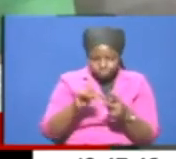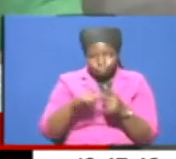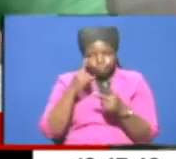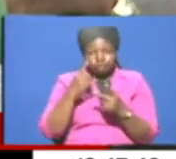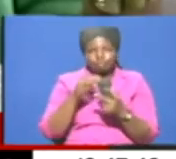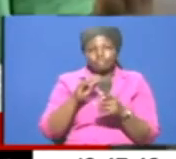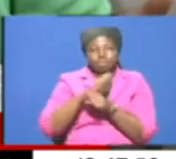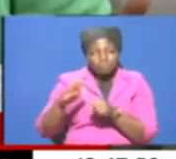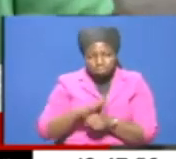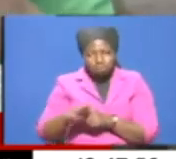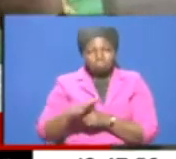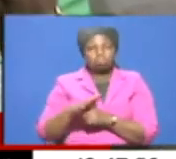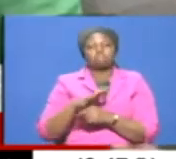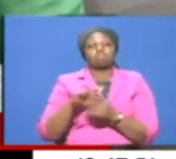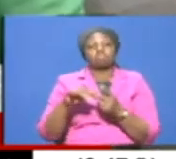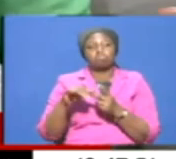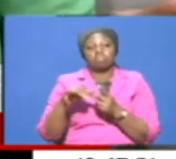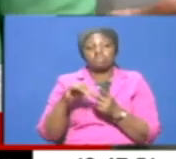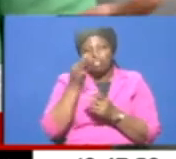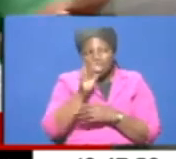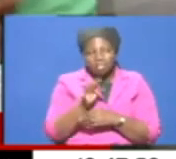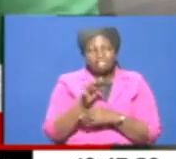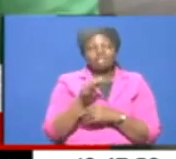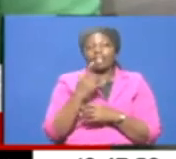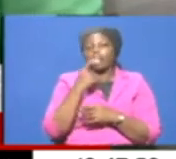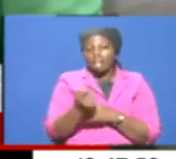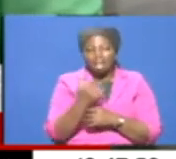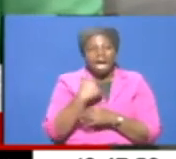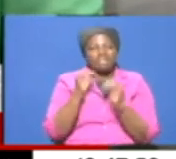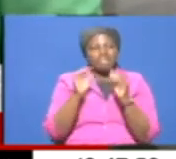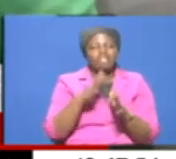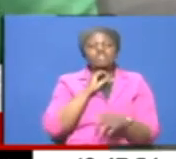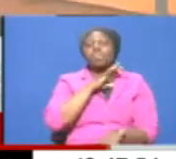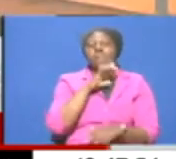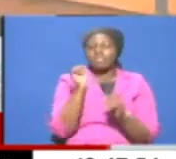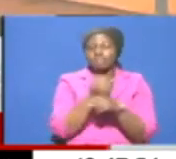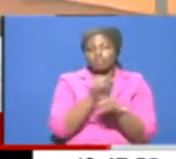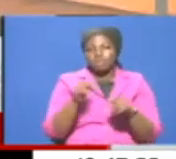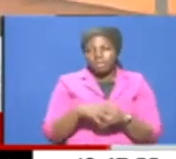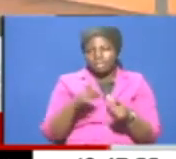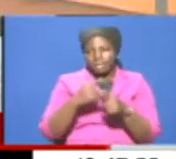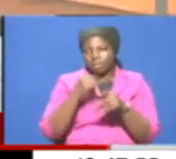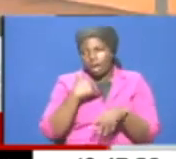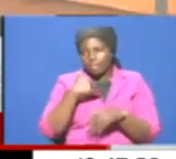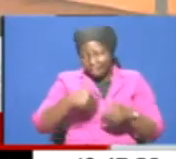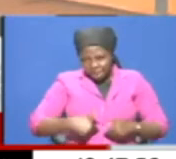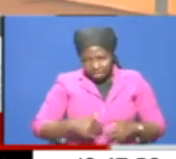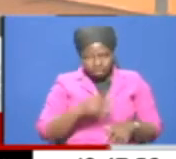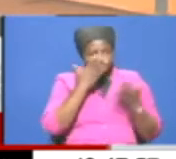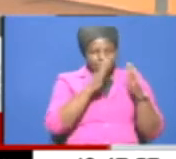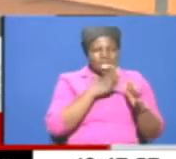hakuna matunda, hakuna nini, hakuna maharagwe, na tutafungwa na njaa. Ili kukamilisha mdahalo huu wetu wa